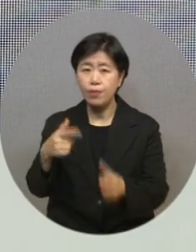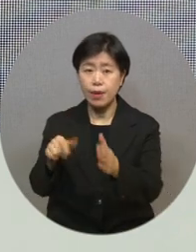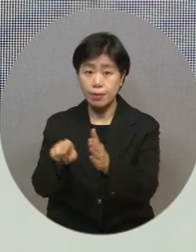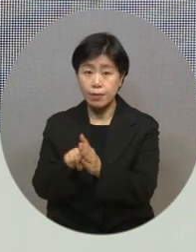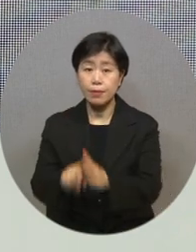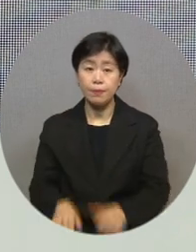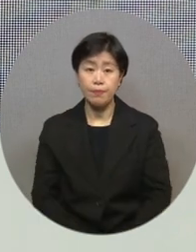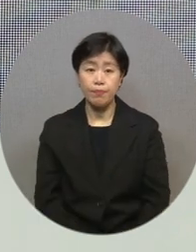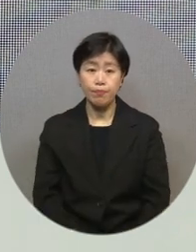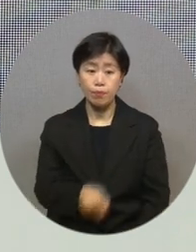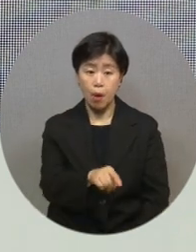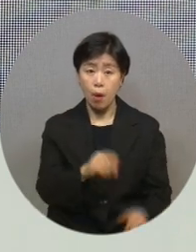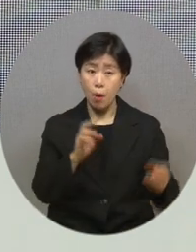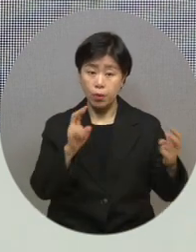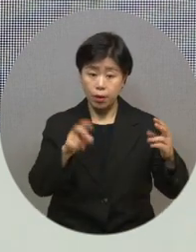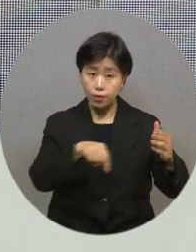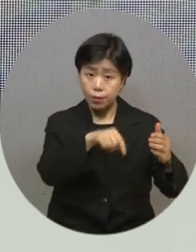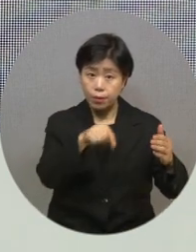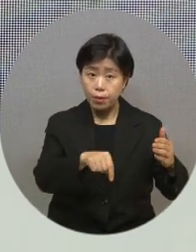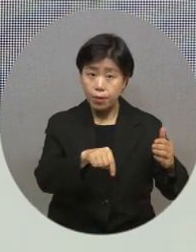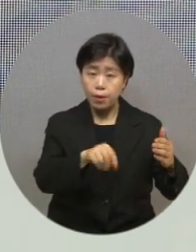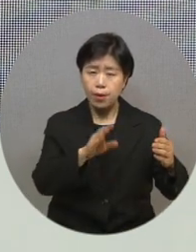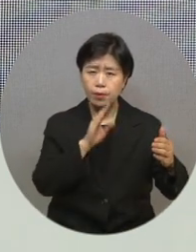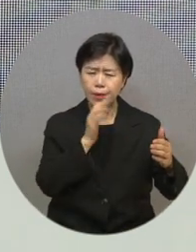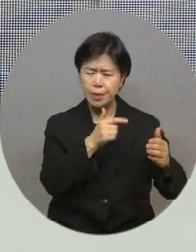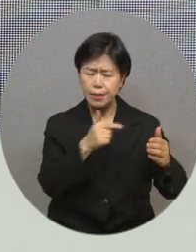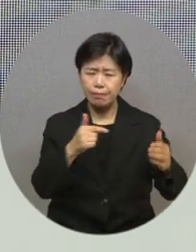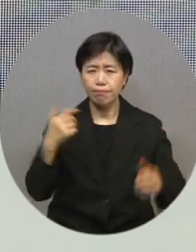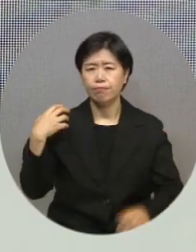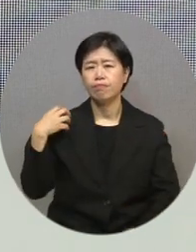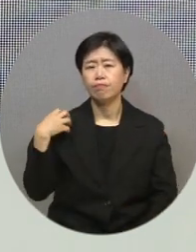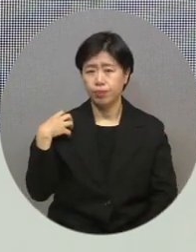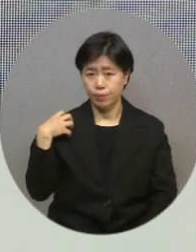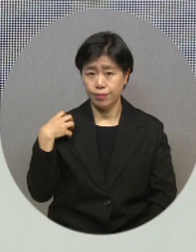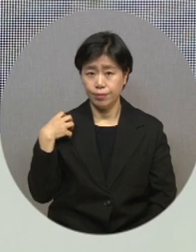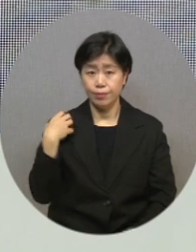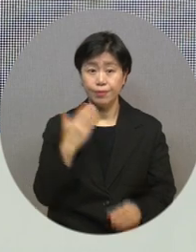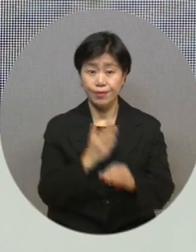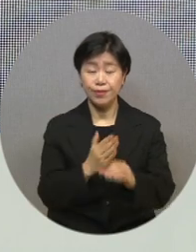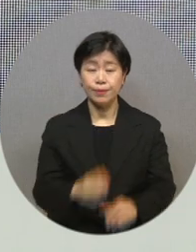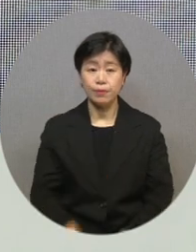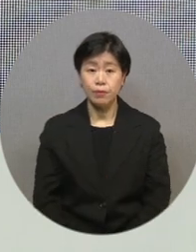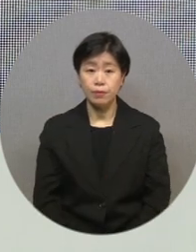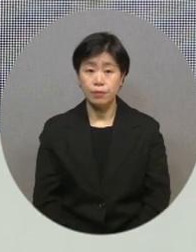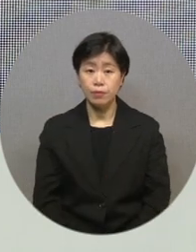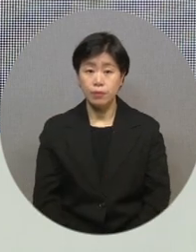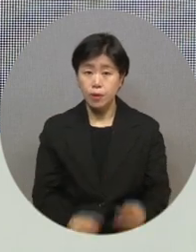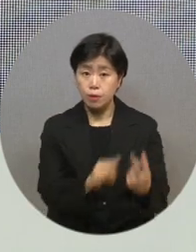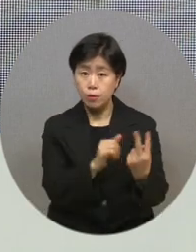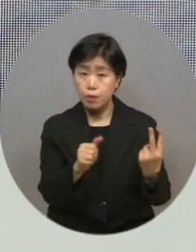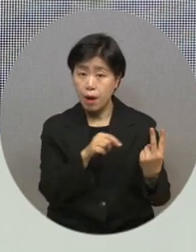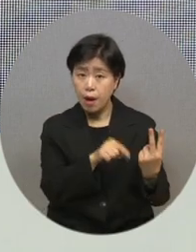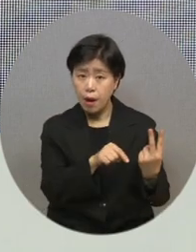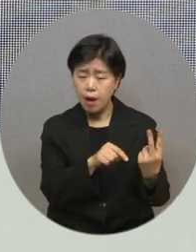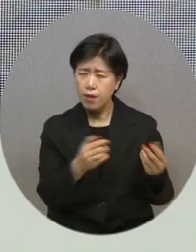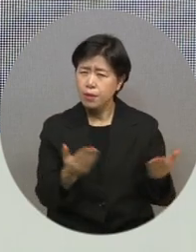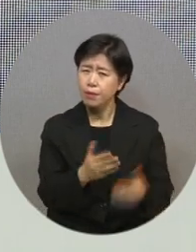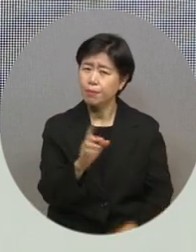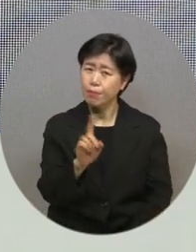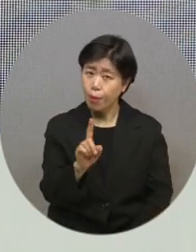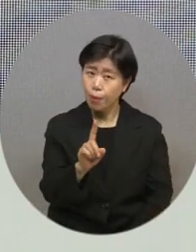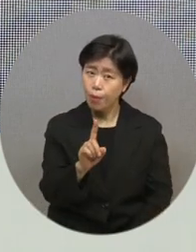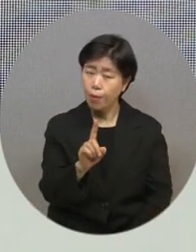속에서 큰 일을 하는 역할 주인공들입니다 그런데 이분들이 과연 무슨 일을